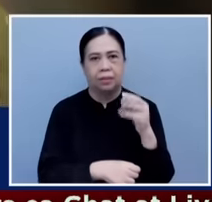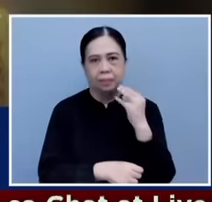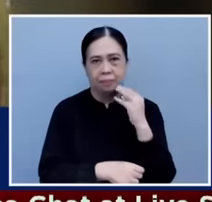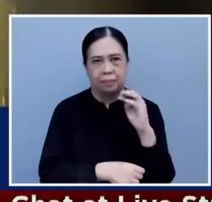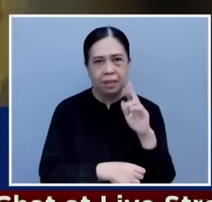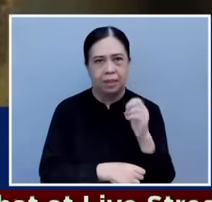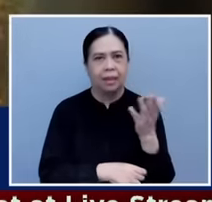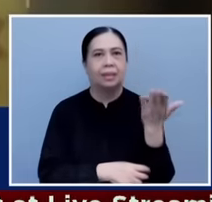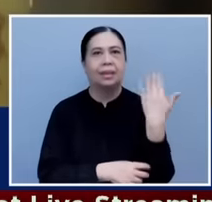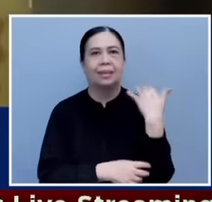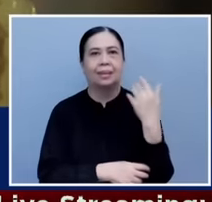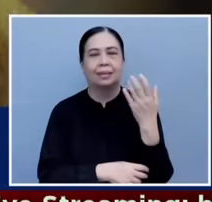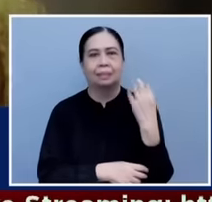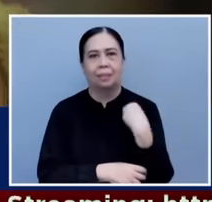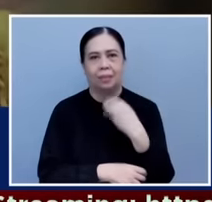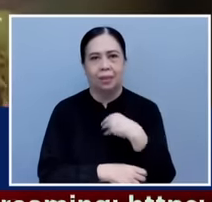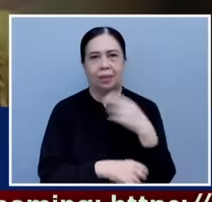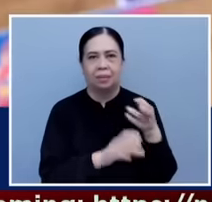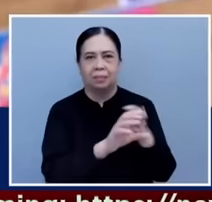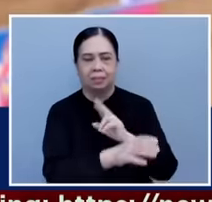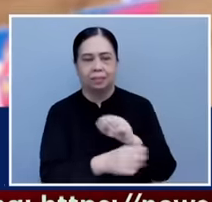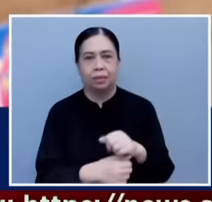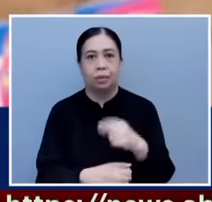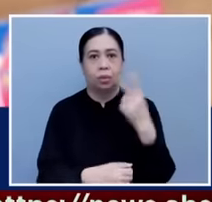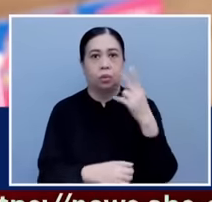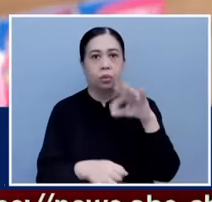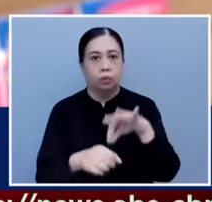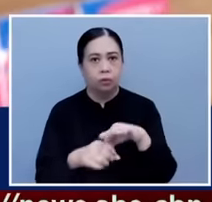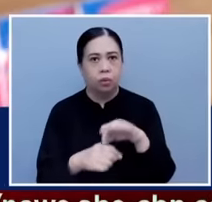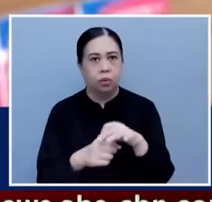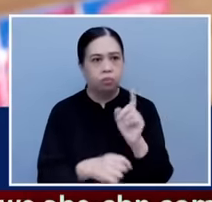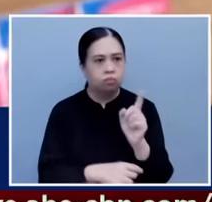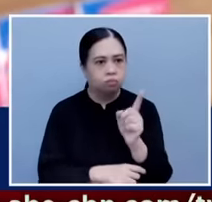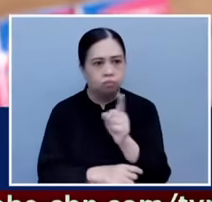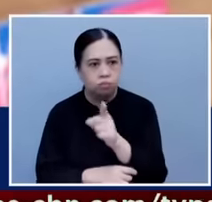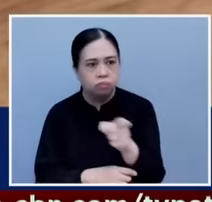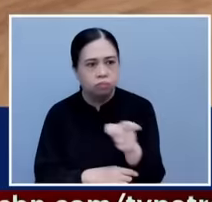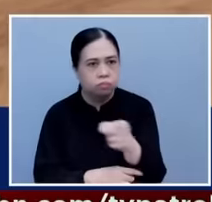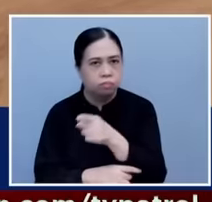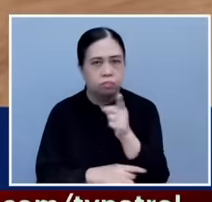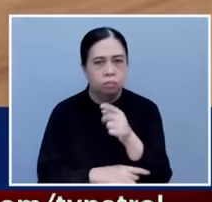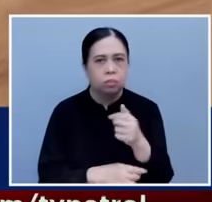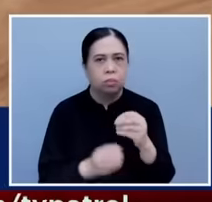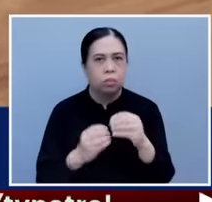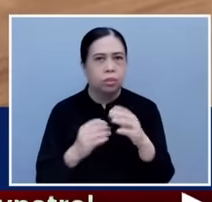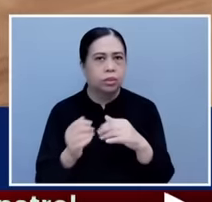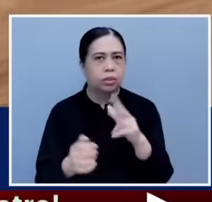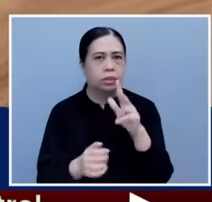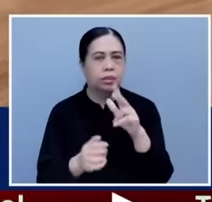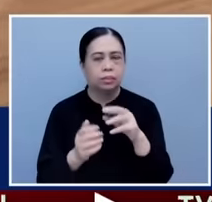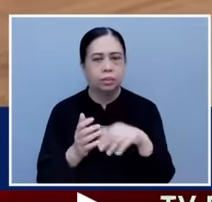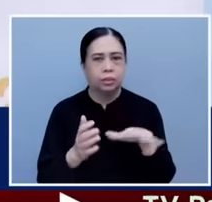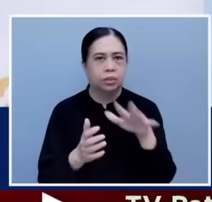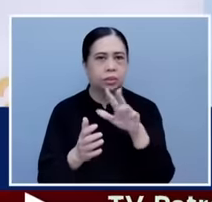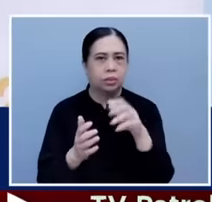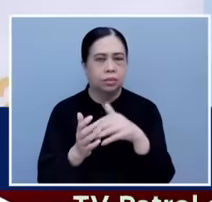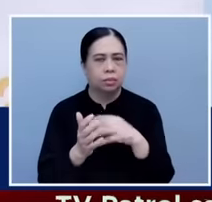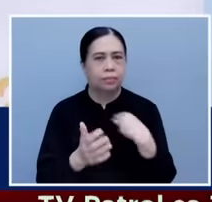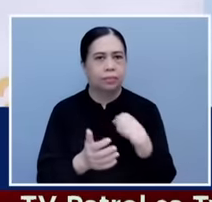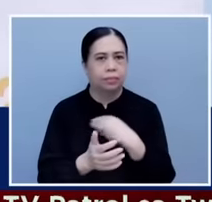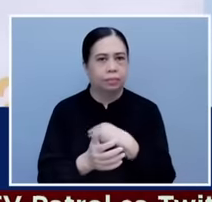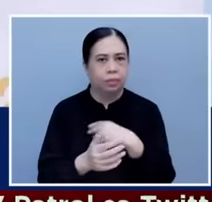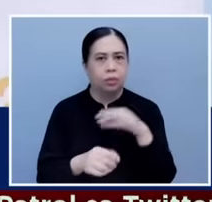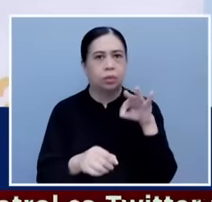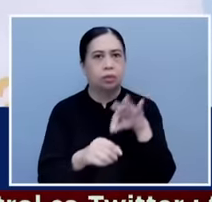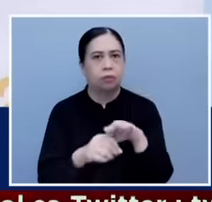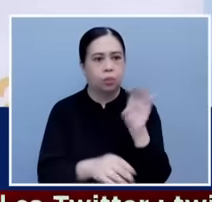miyembro. Sa nakalipas na dalawang halalan, tinakot umano ni Senyor Aguila ang mahigit 3,500 mga miyembro na iboto